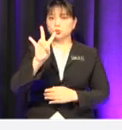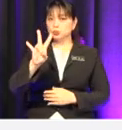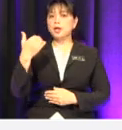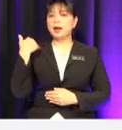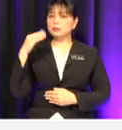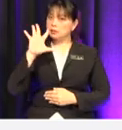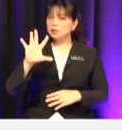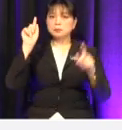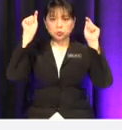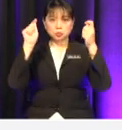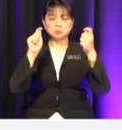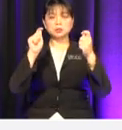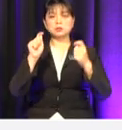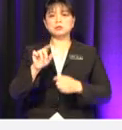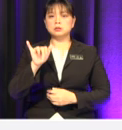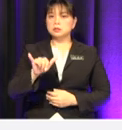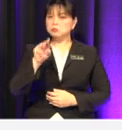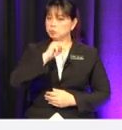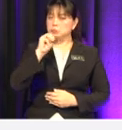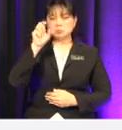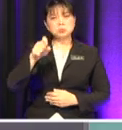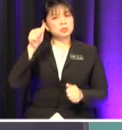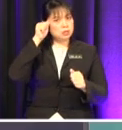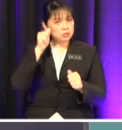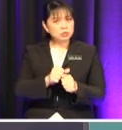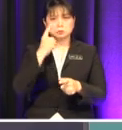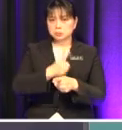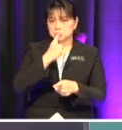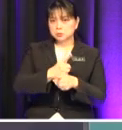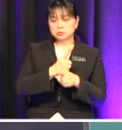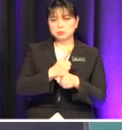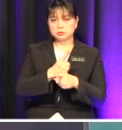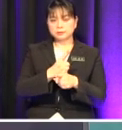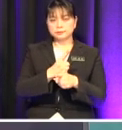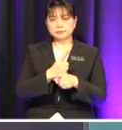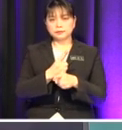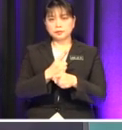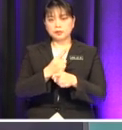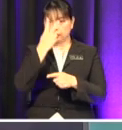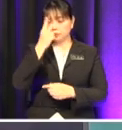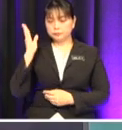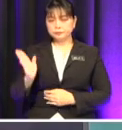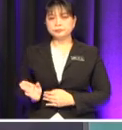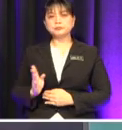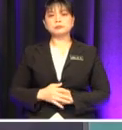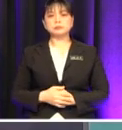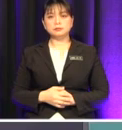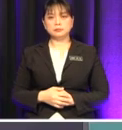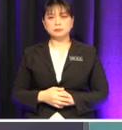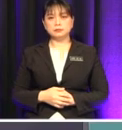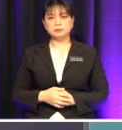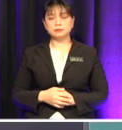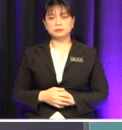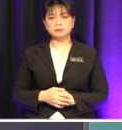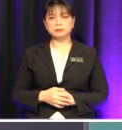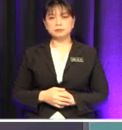topik oke yang calon-calon peluh ingat betul-betul tentang pengenalan kecederaan sukan jenis-jenis